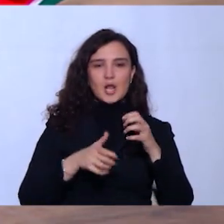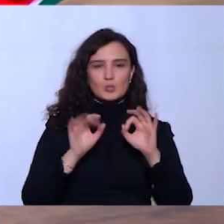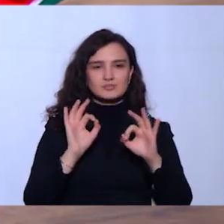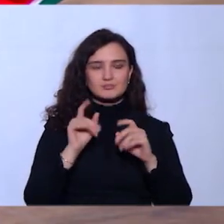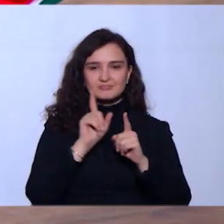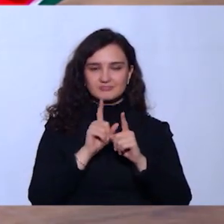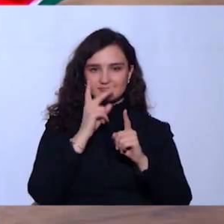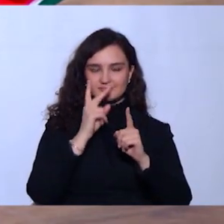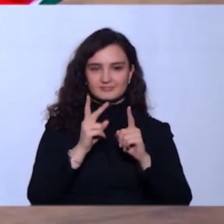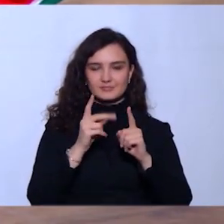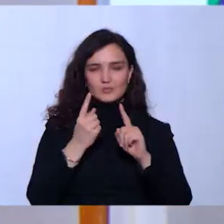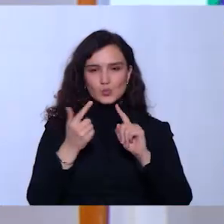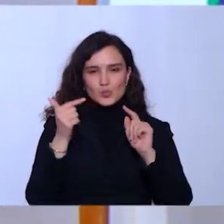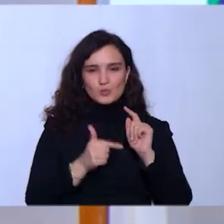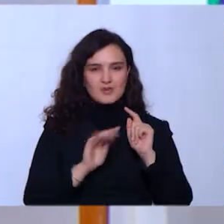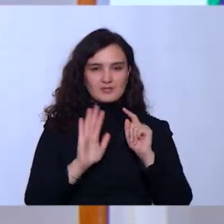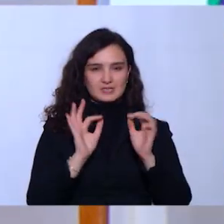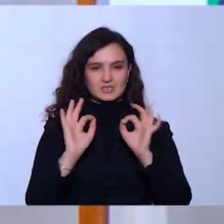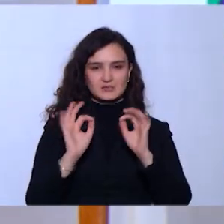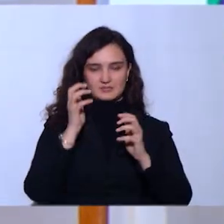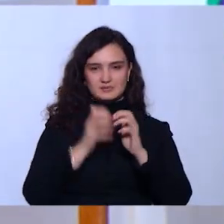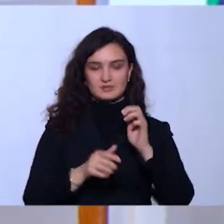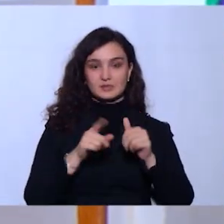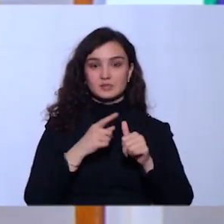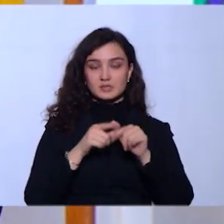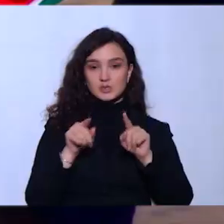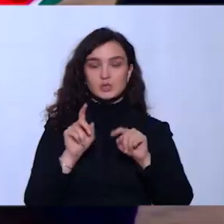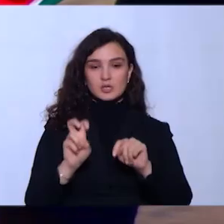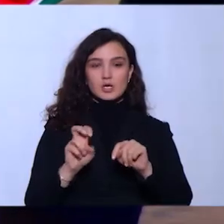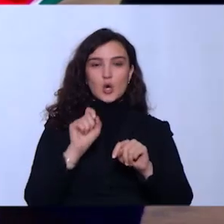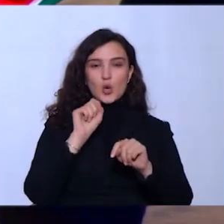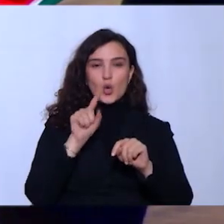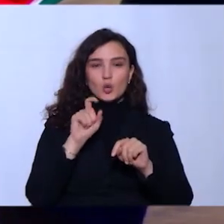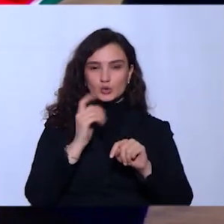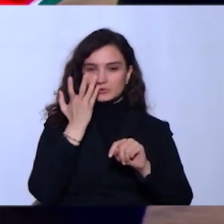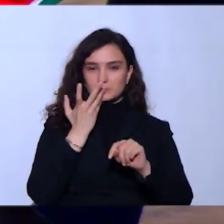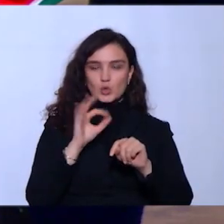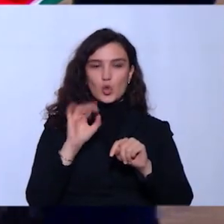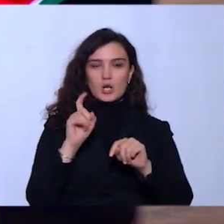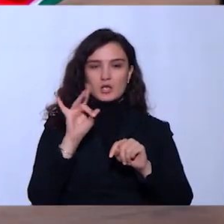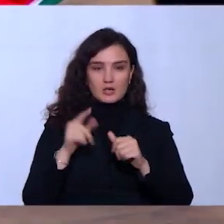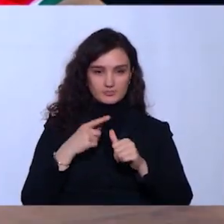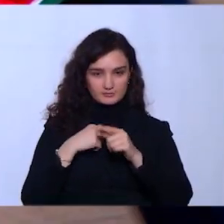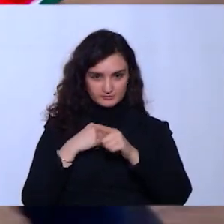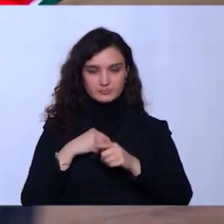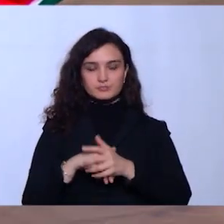ფერია. საღებავში ამ ფერს ეძახიან ოხრას. და კიდევ რა